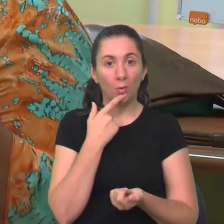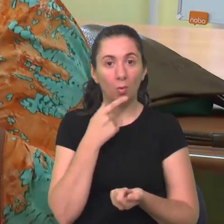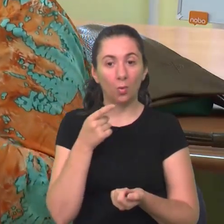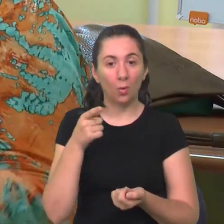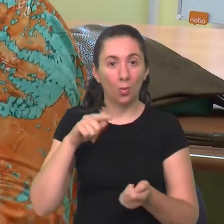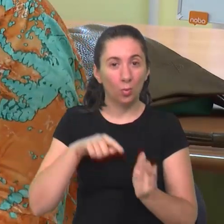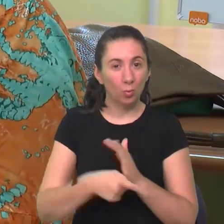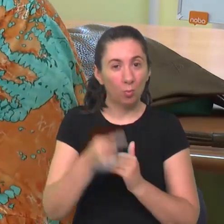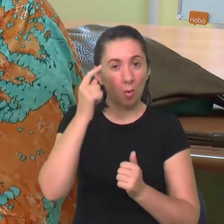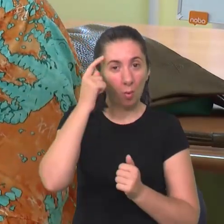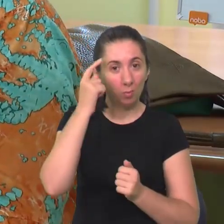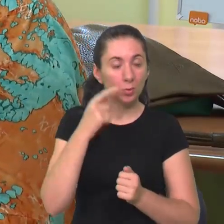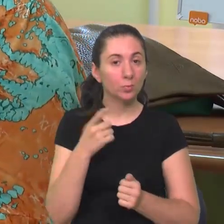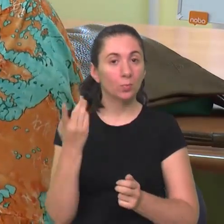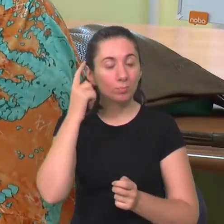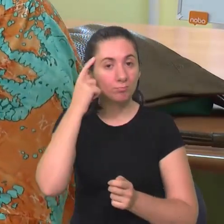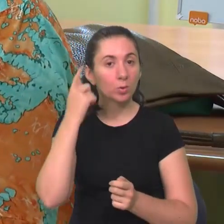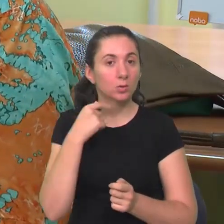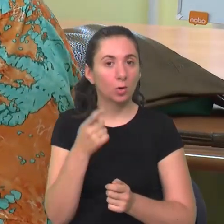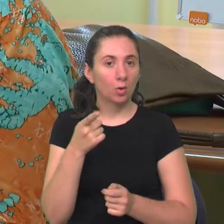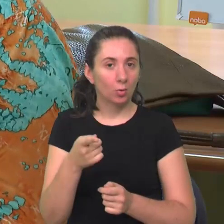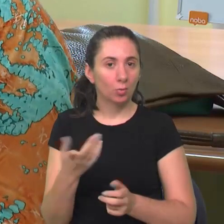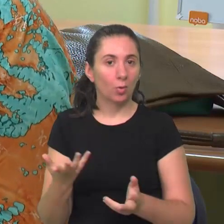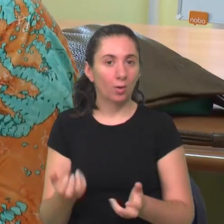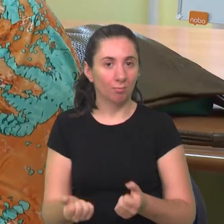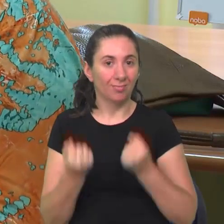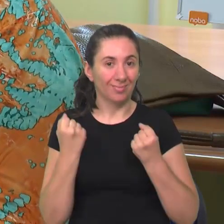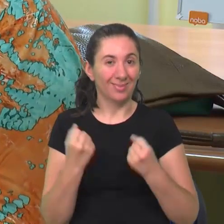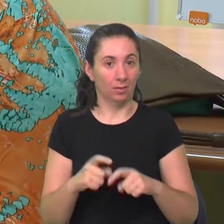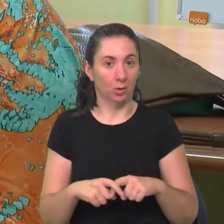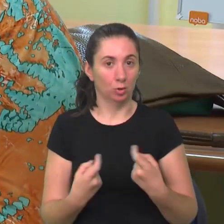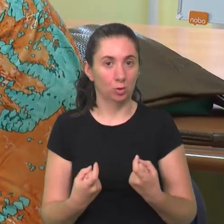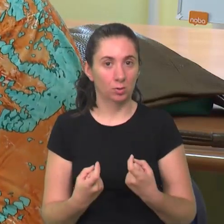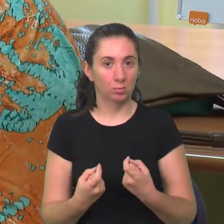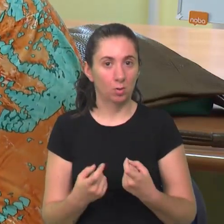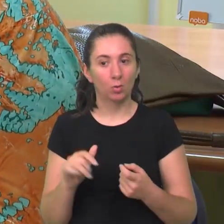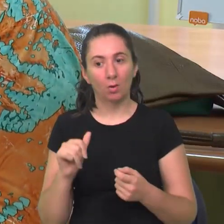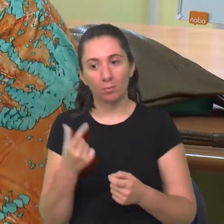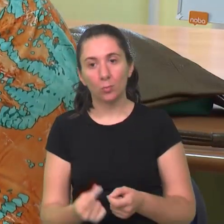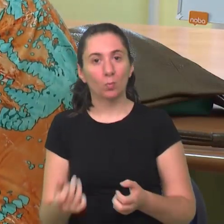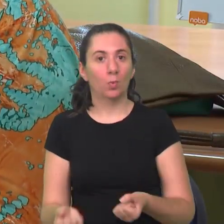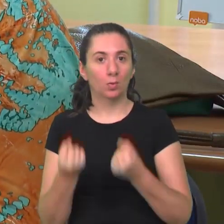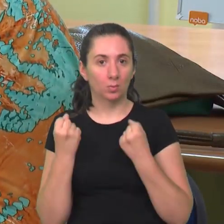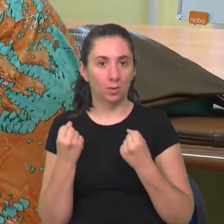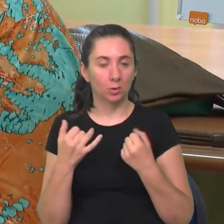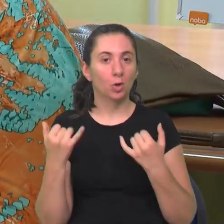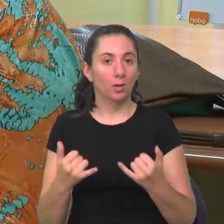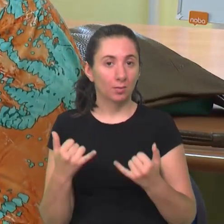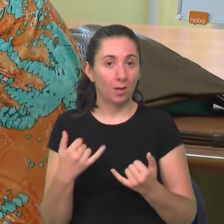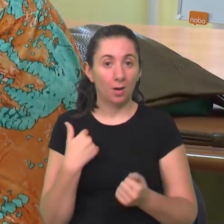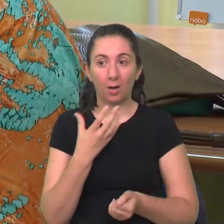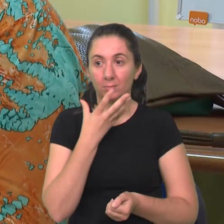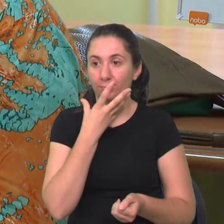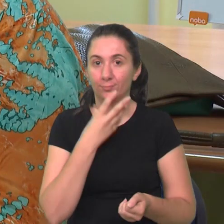vašoj dubokoj podsvijesti kaže da je to teška stvar, onda je bude još teže. I danas se